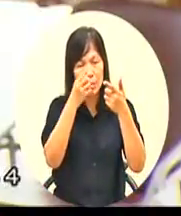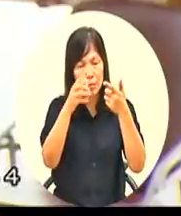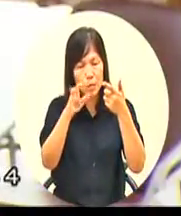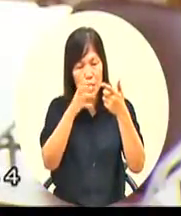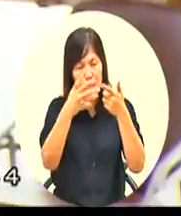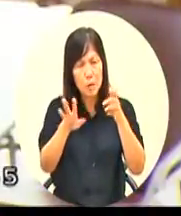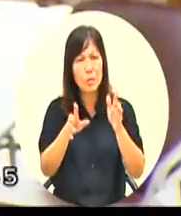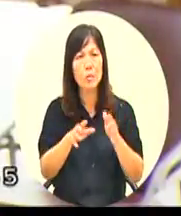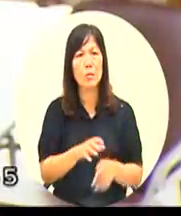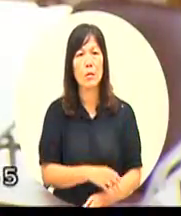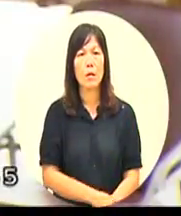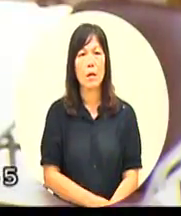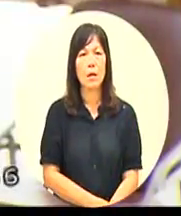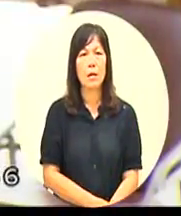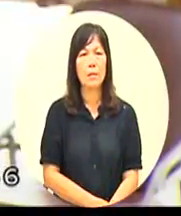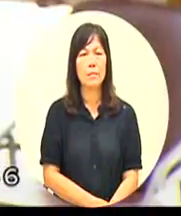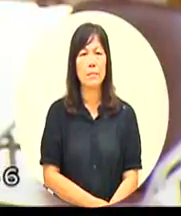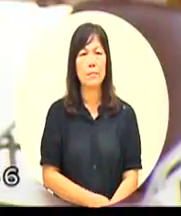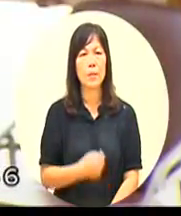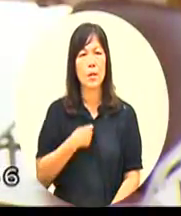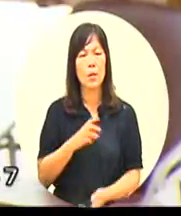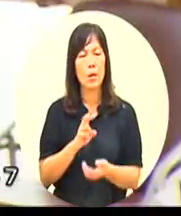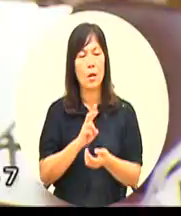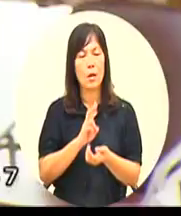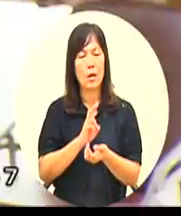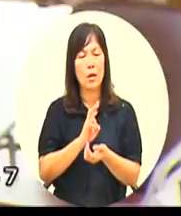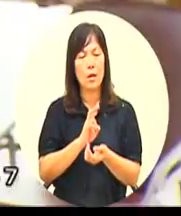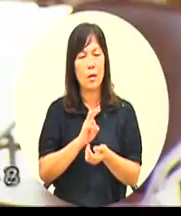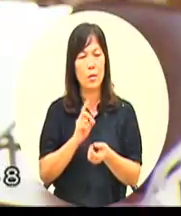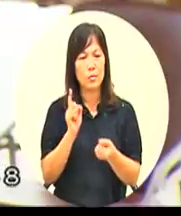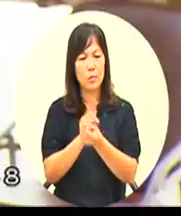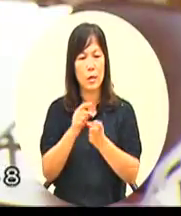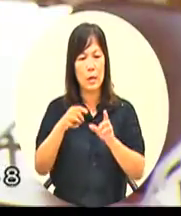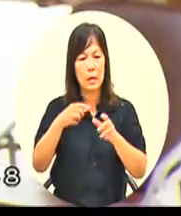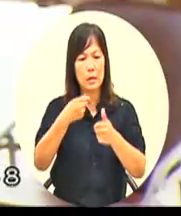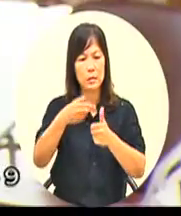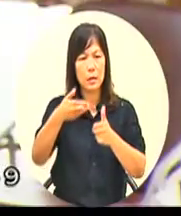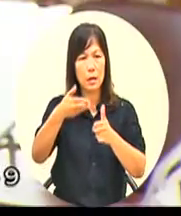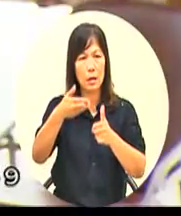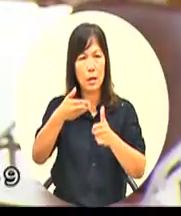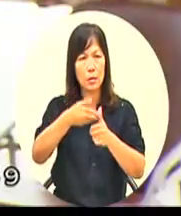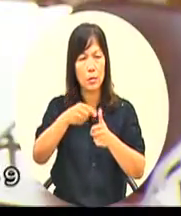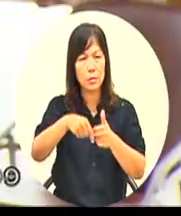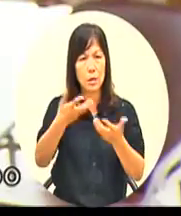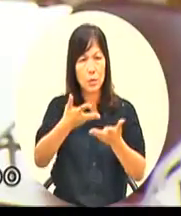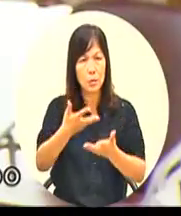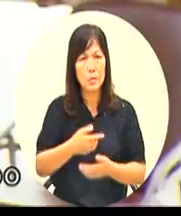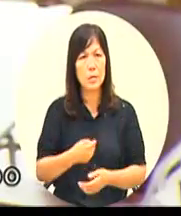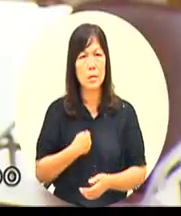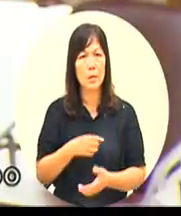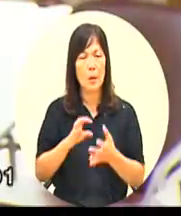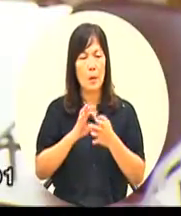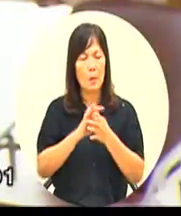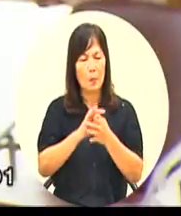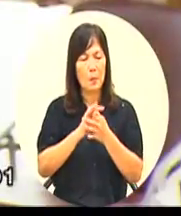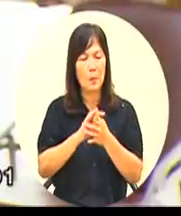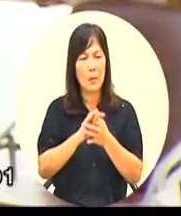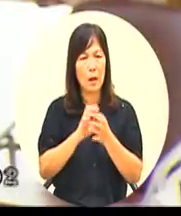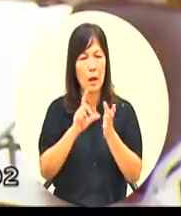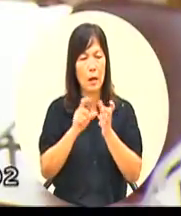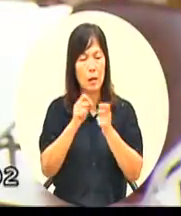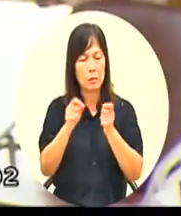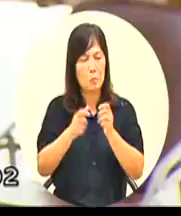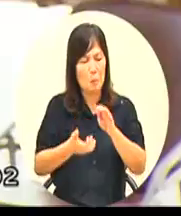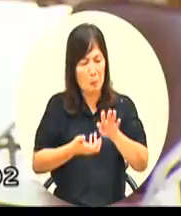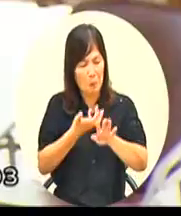那因为婉容哈，长期对教育这个区块，我非常的用金大金贼心